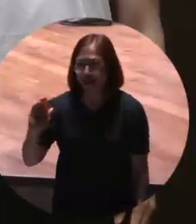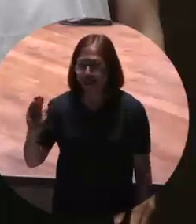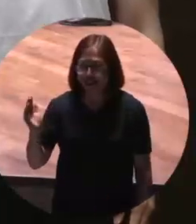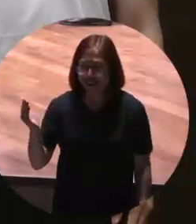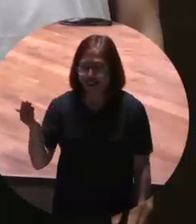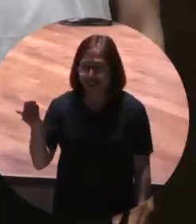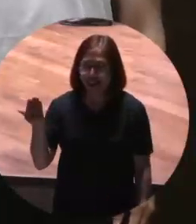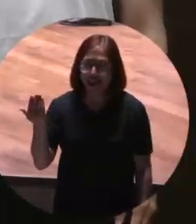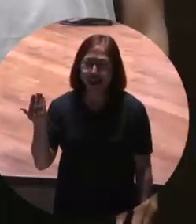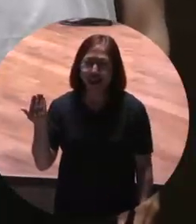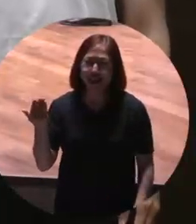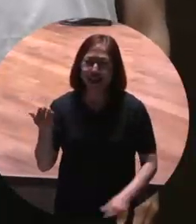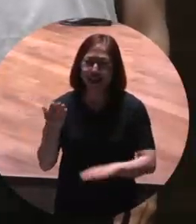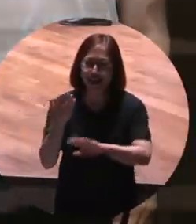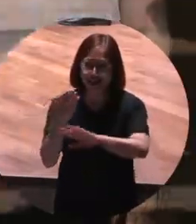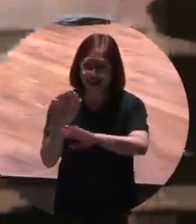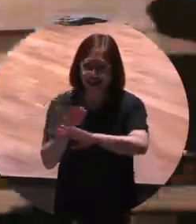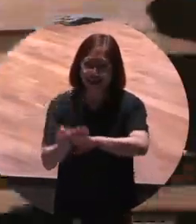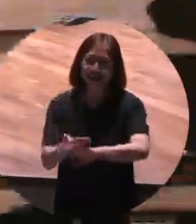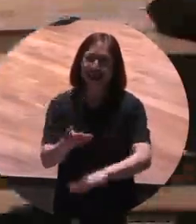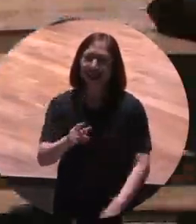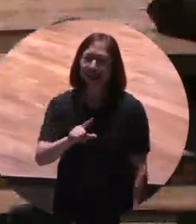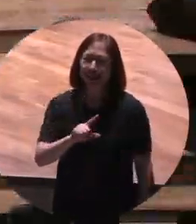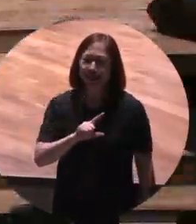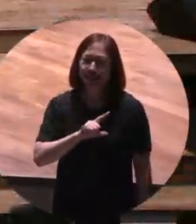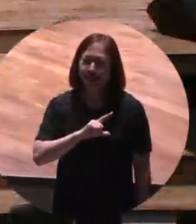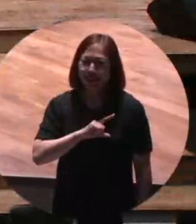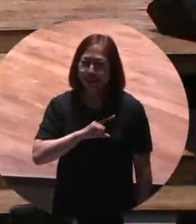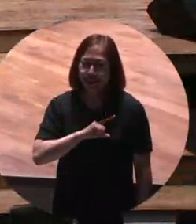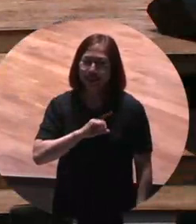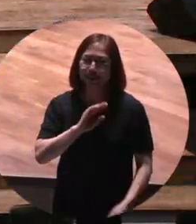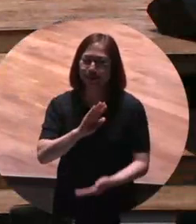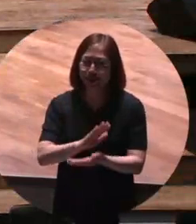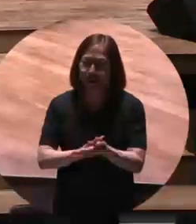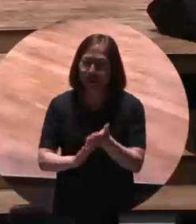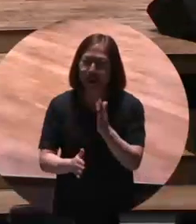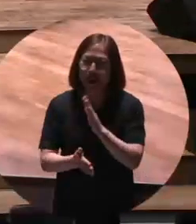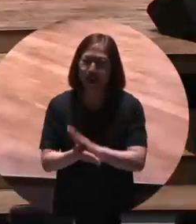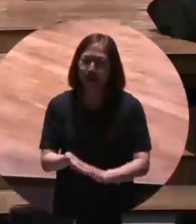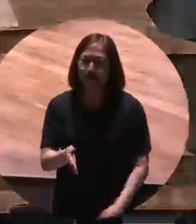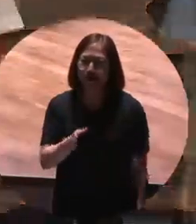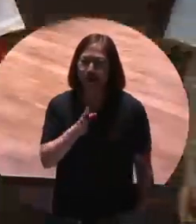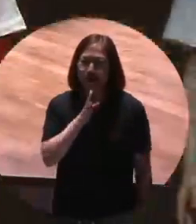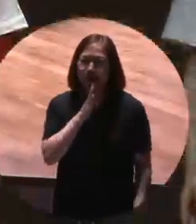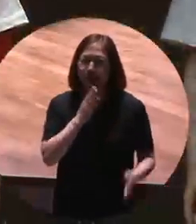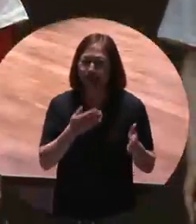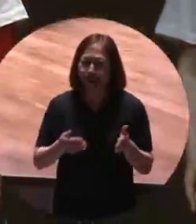나는 이름을 너